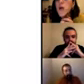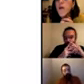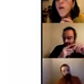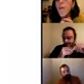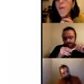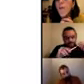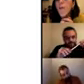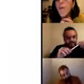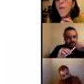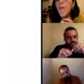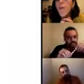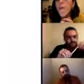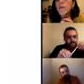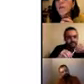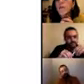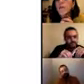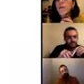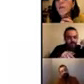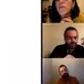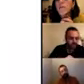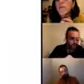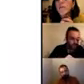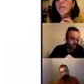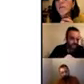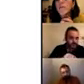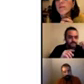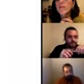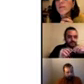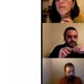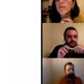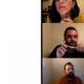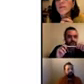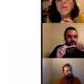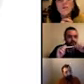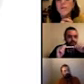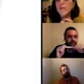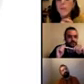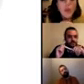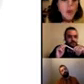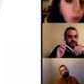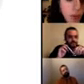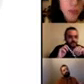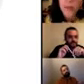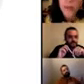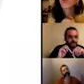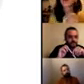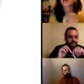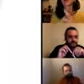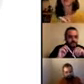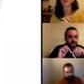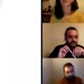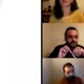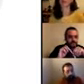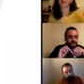ilişki ve burada yer alacak işlevsel ve mekansal program öne çıkan başlıklar üzerinden sentezini yaptıktan sonra bu